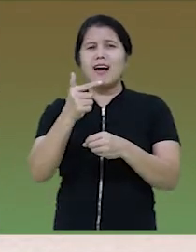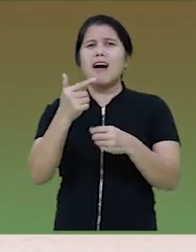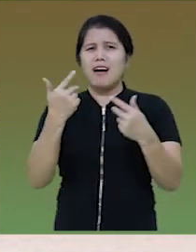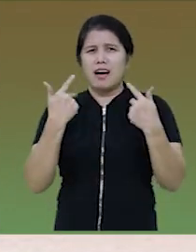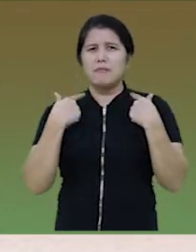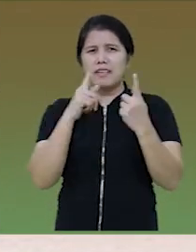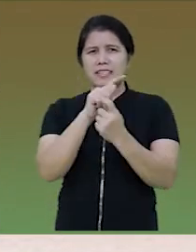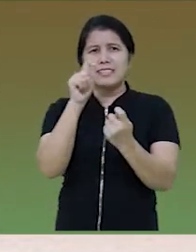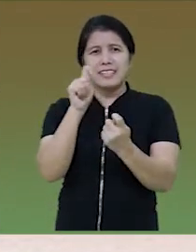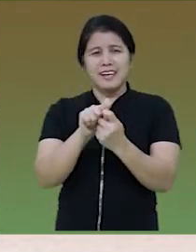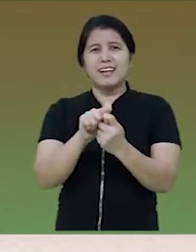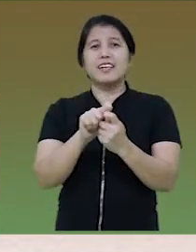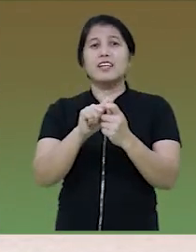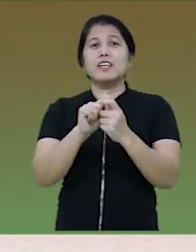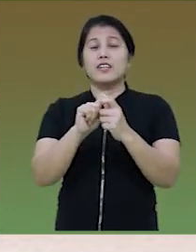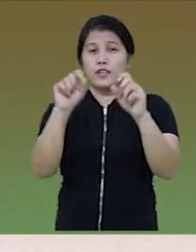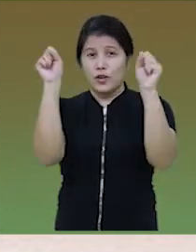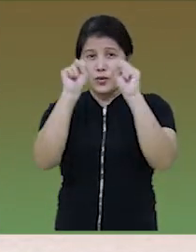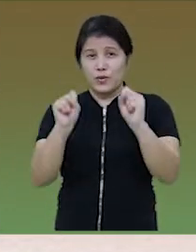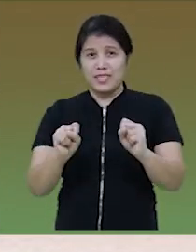may tiyak na hugis.